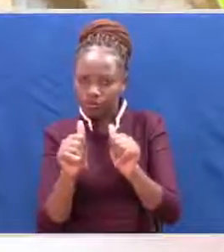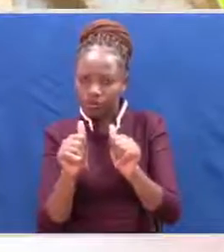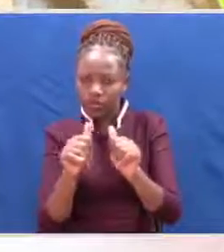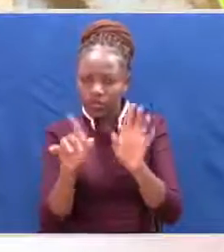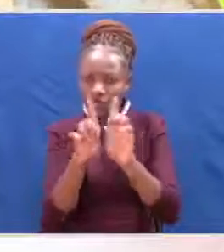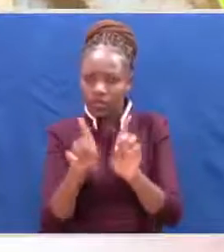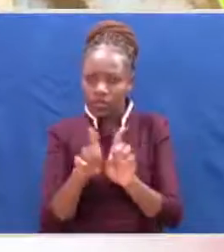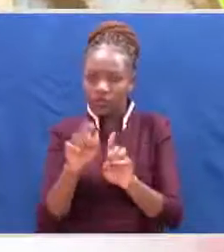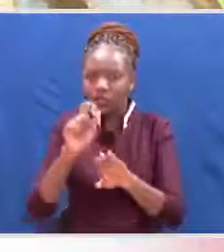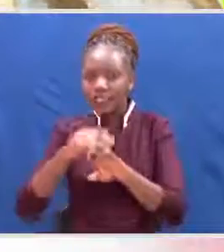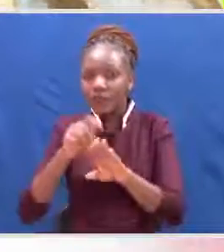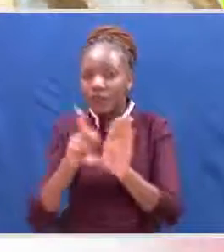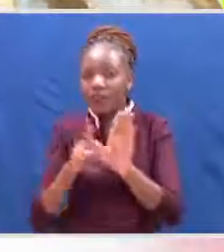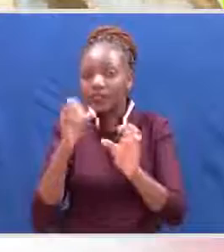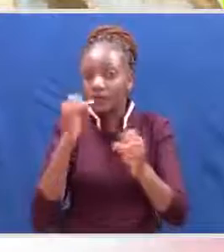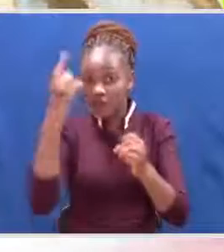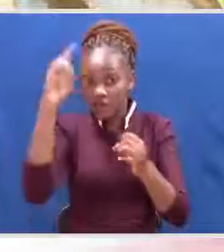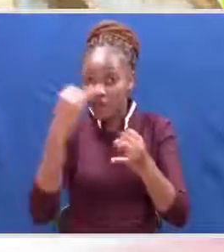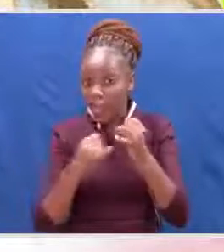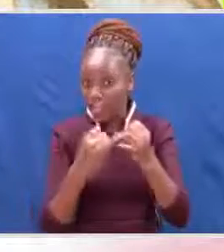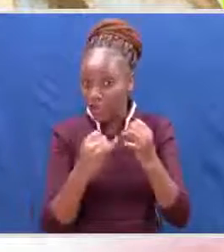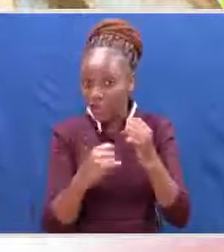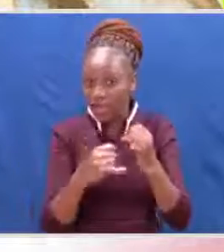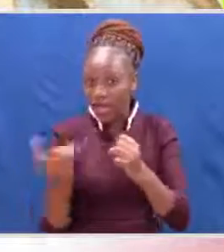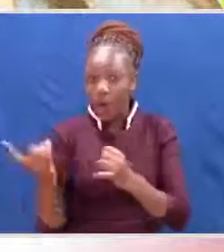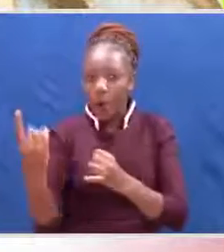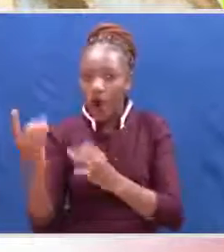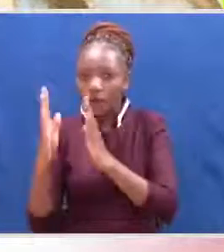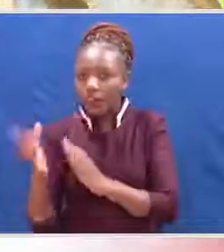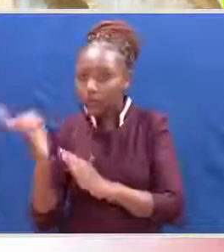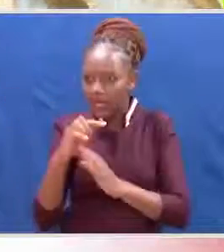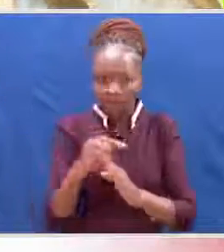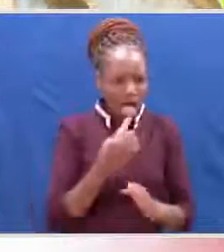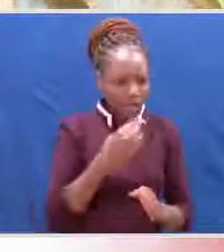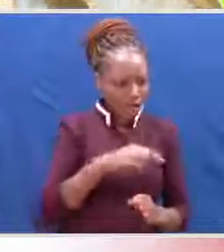tukuna cheza finali, kuna jamaa alikuja tu after final akatu approach.